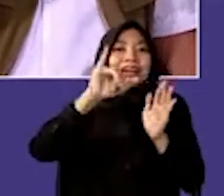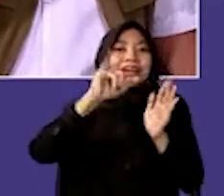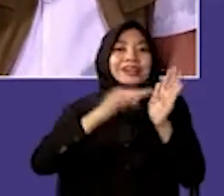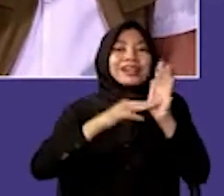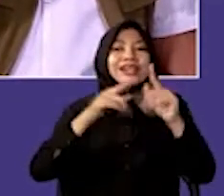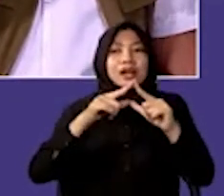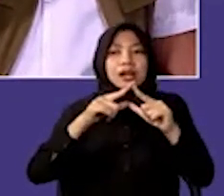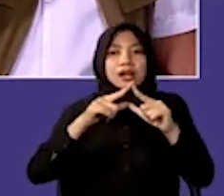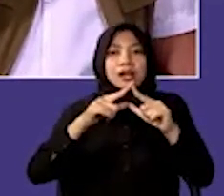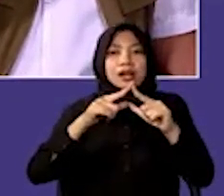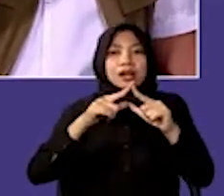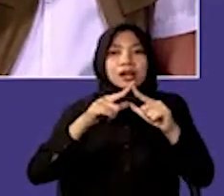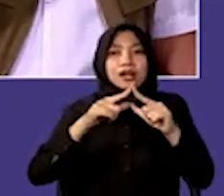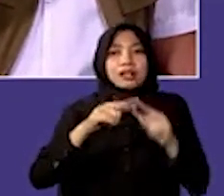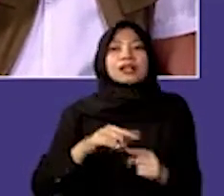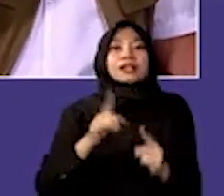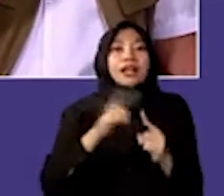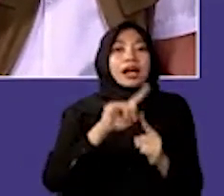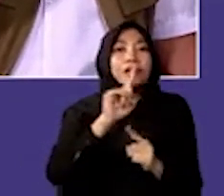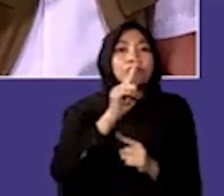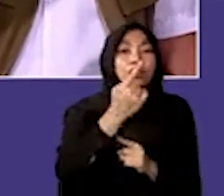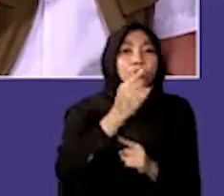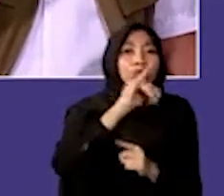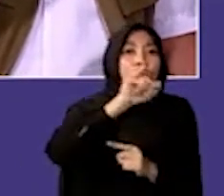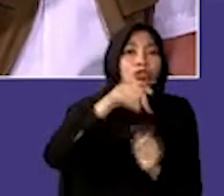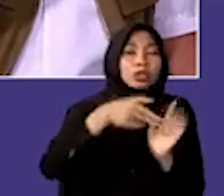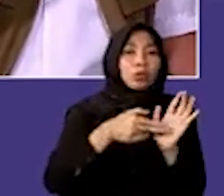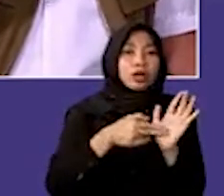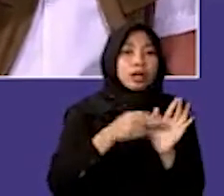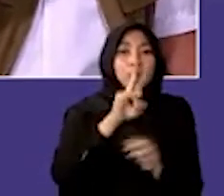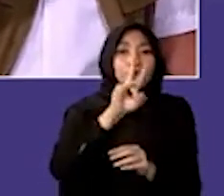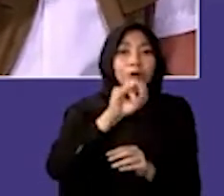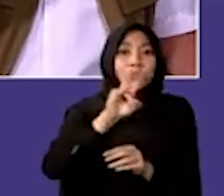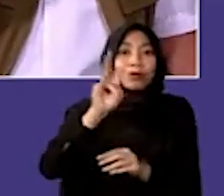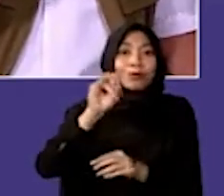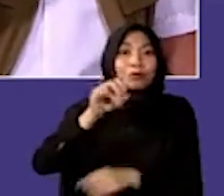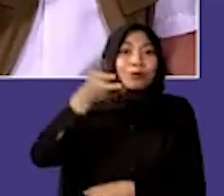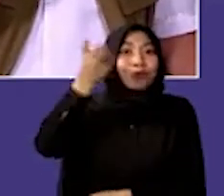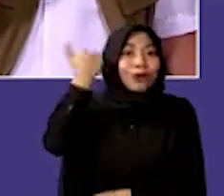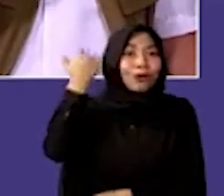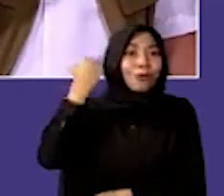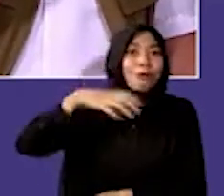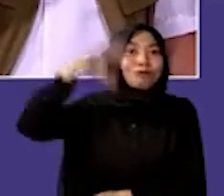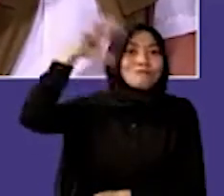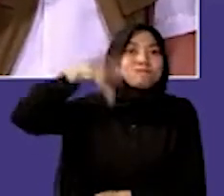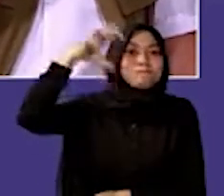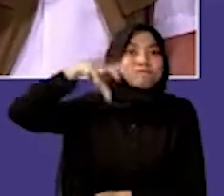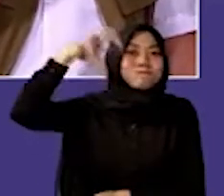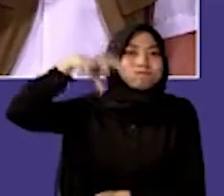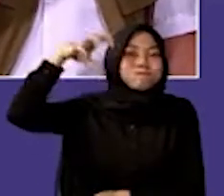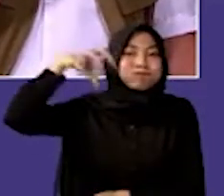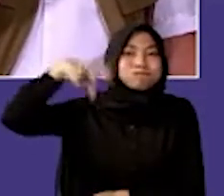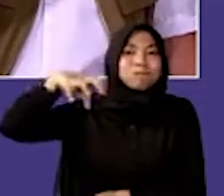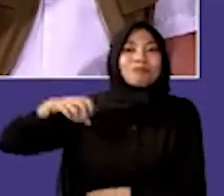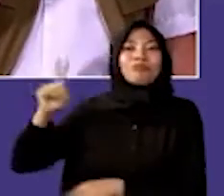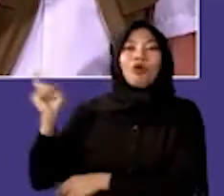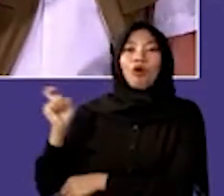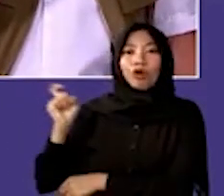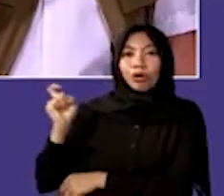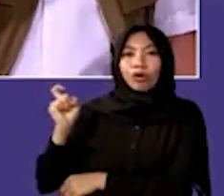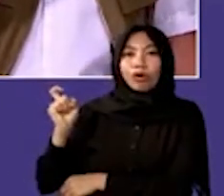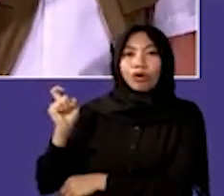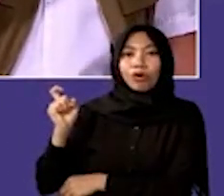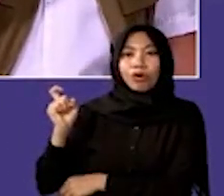halnya Jakarta tanggal 1 Januari 2020 terjadi hujan lebat di bagian hulu terutama di